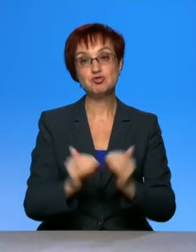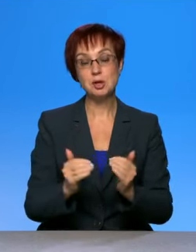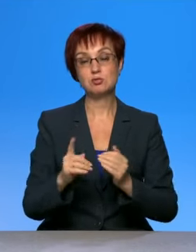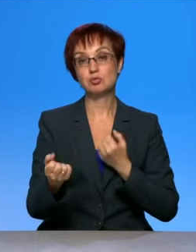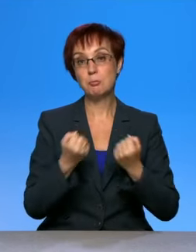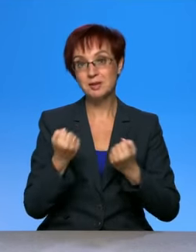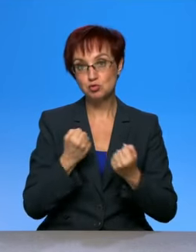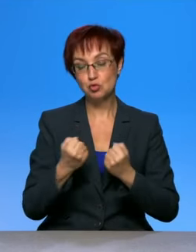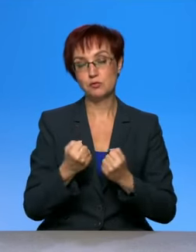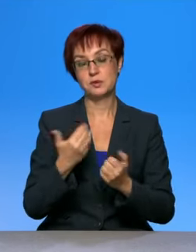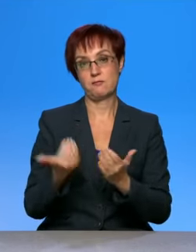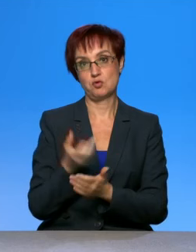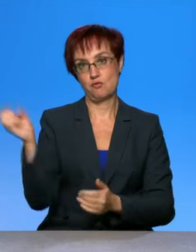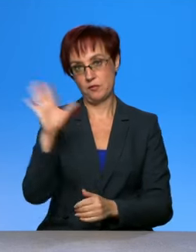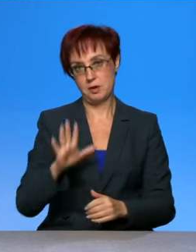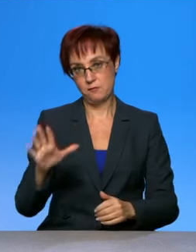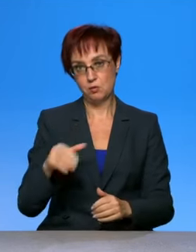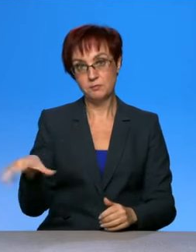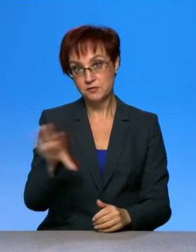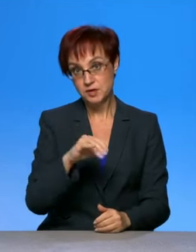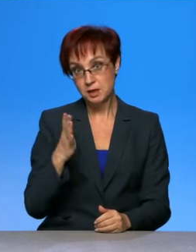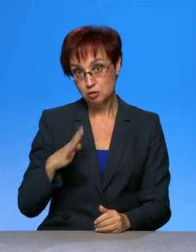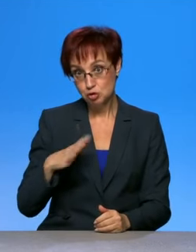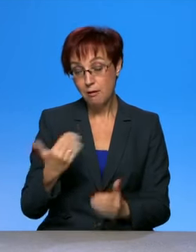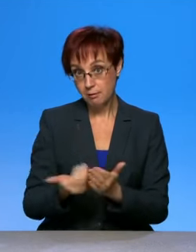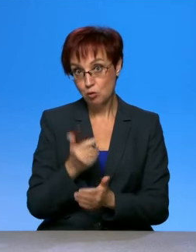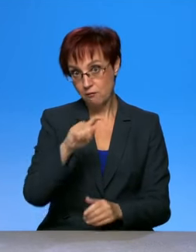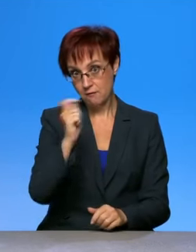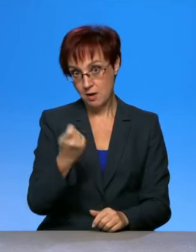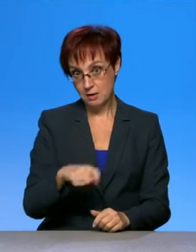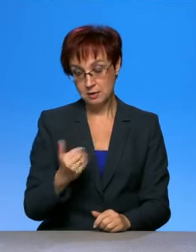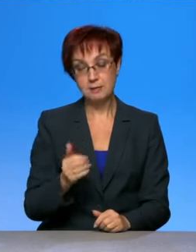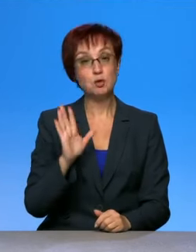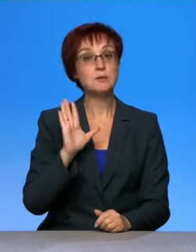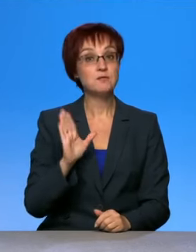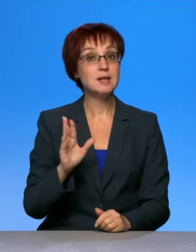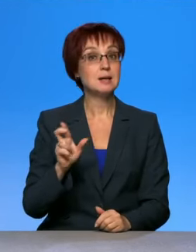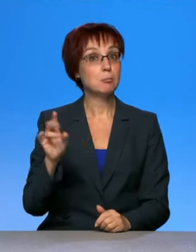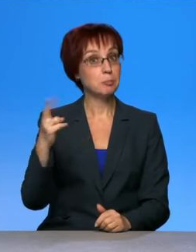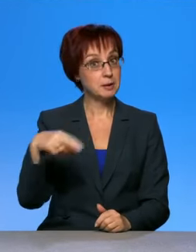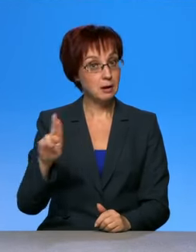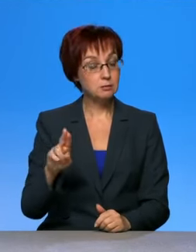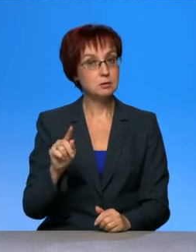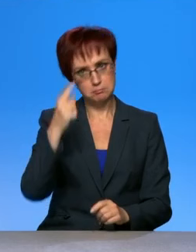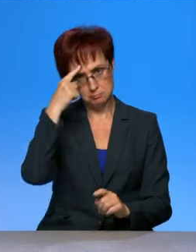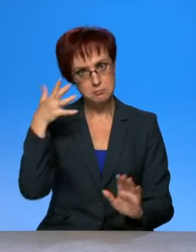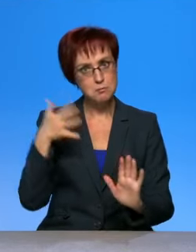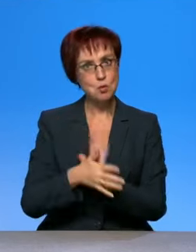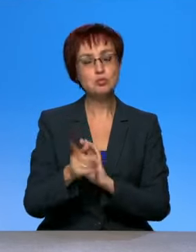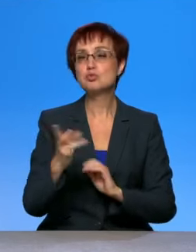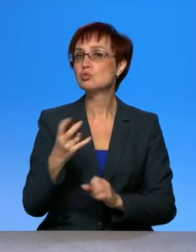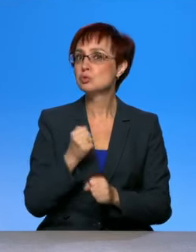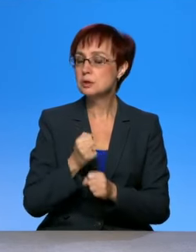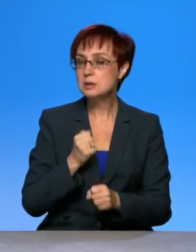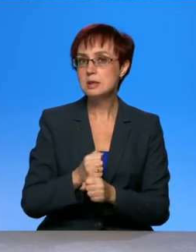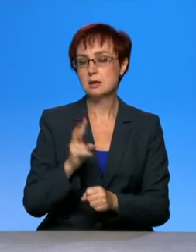примириться с реальностью Вилли бран был человеком который понял что нужно сделать Как нужно сделать а он